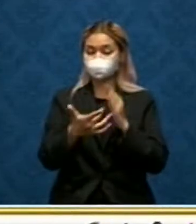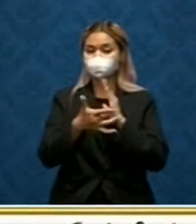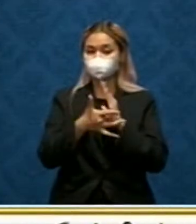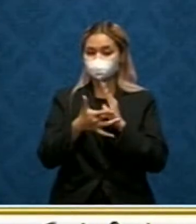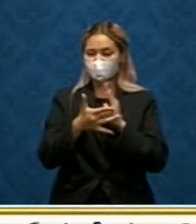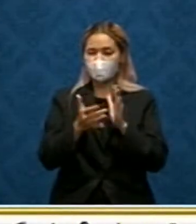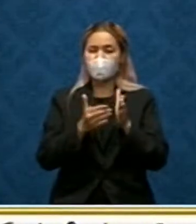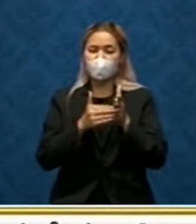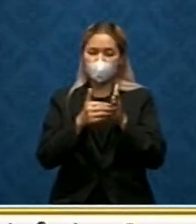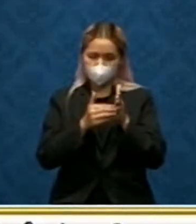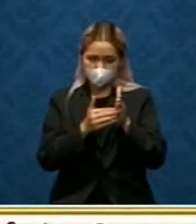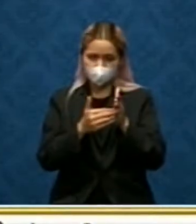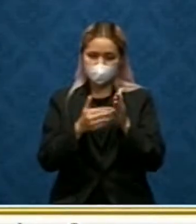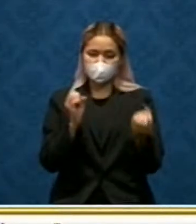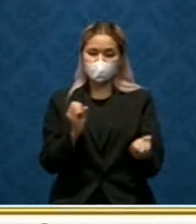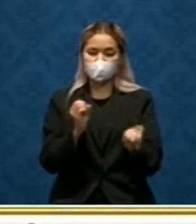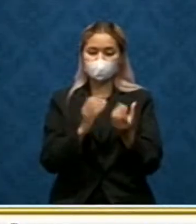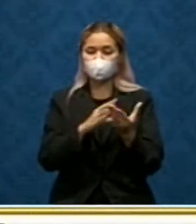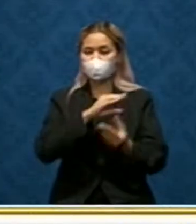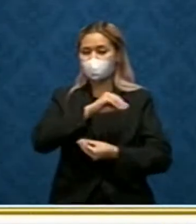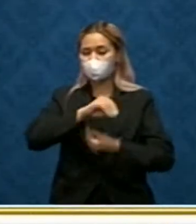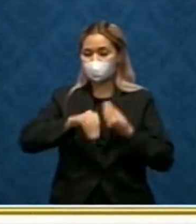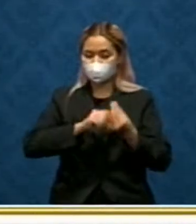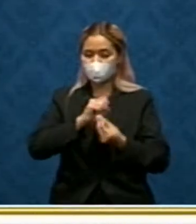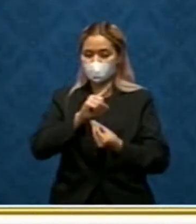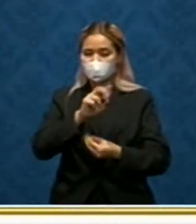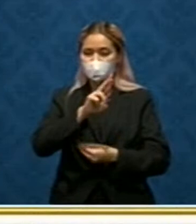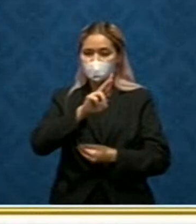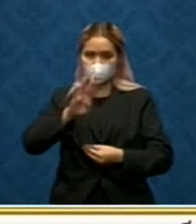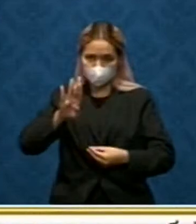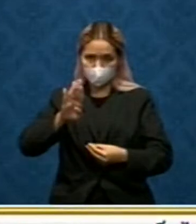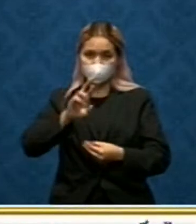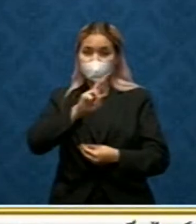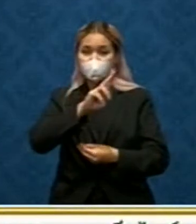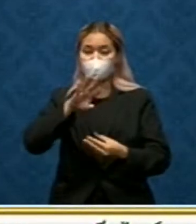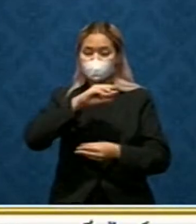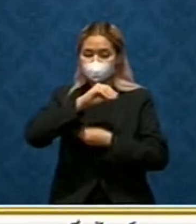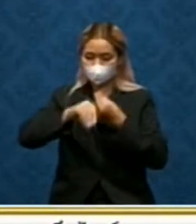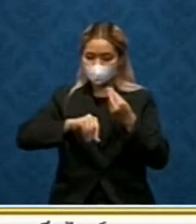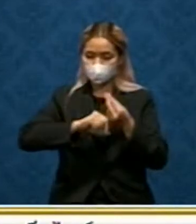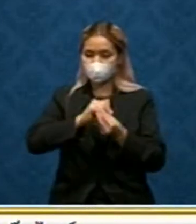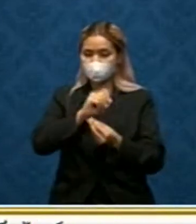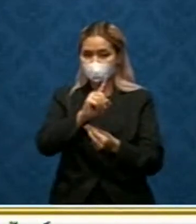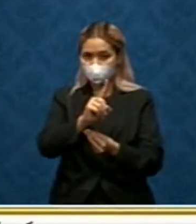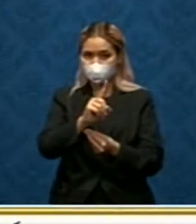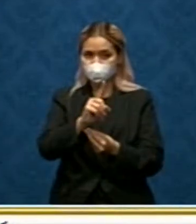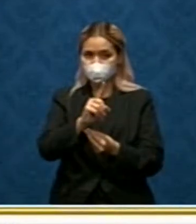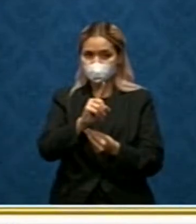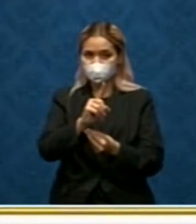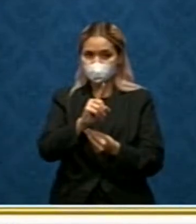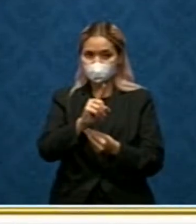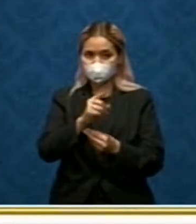ระบบเศรษฐิจใหม่ที่ประเทศ ท่รัฐบากำลงจะบอกภ during